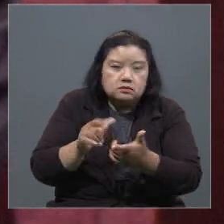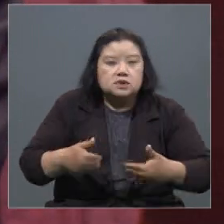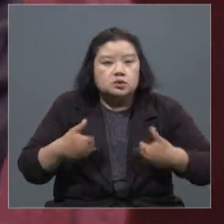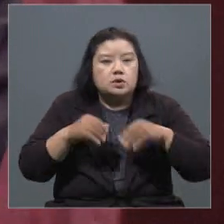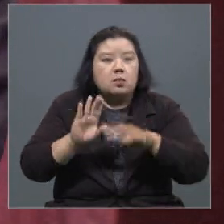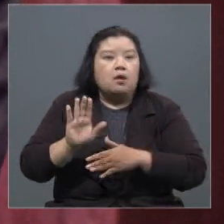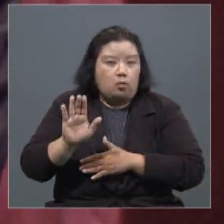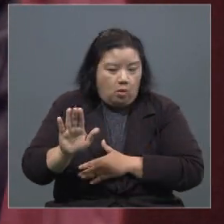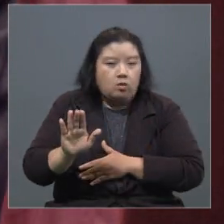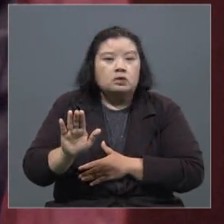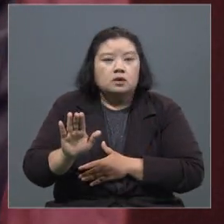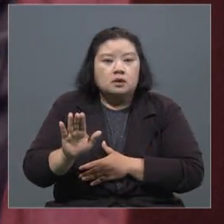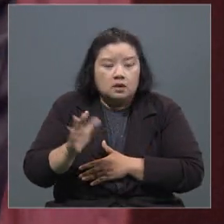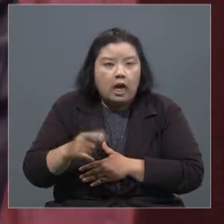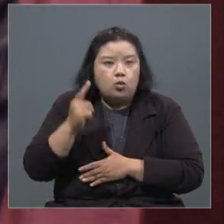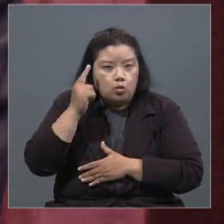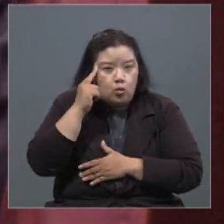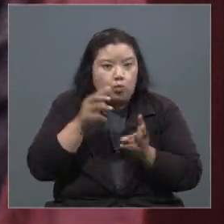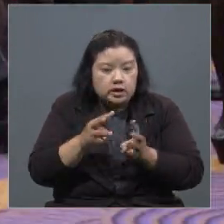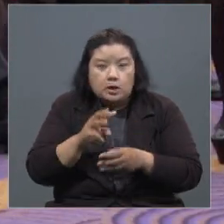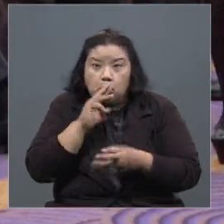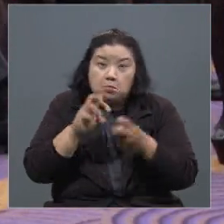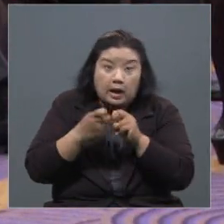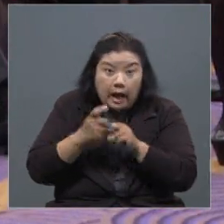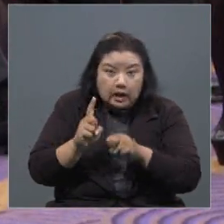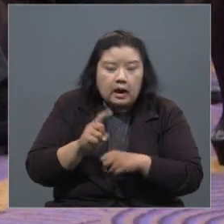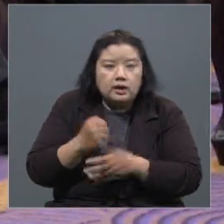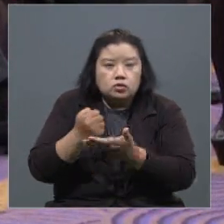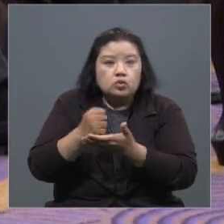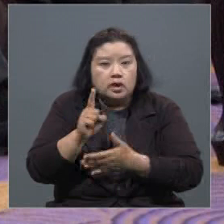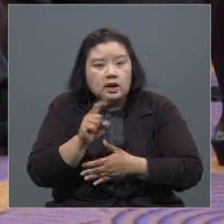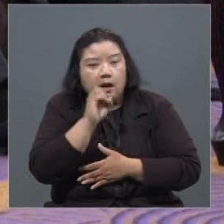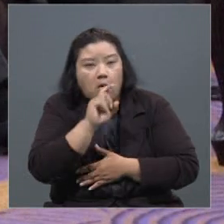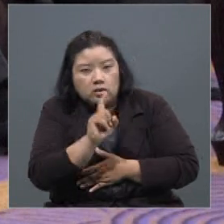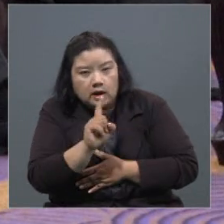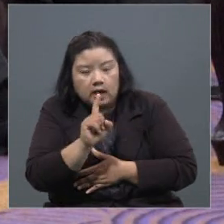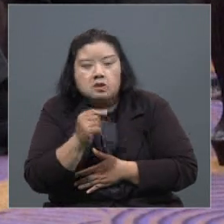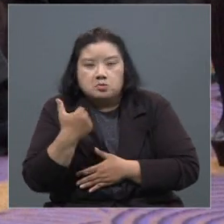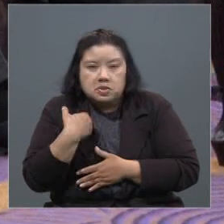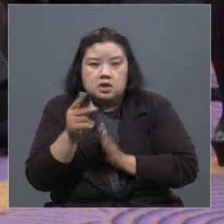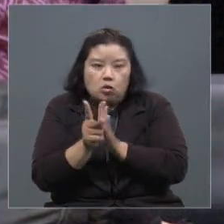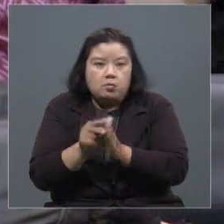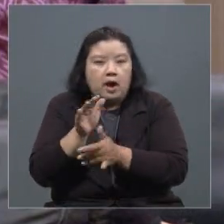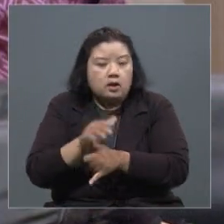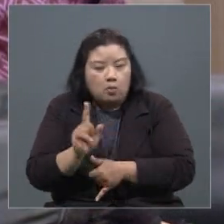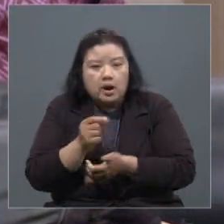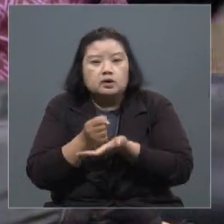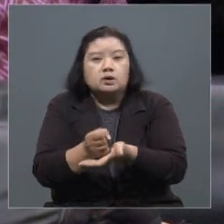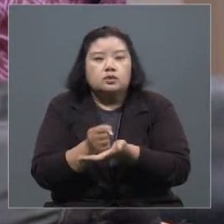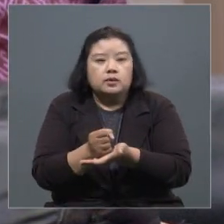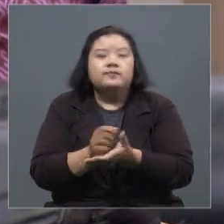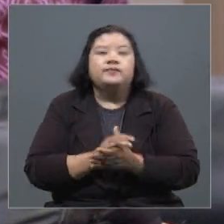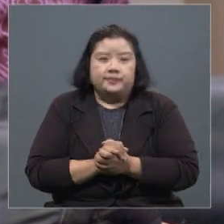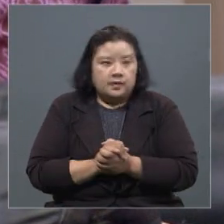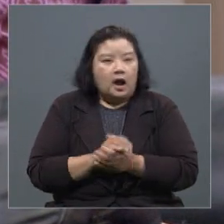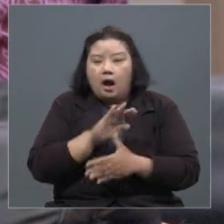พณีรวมถึงรู้ช่องทางขอความช่วยเหลือและการคุ้มครองคนหางานตามกฎหมายวันนี้ครับ